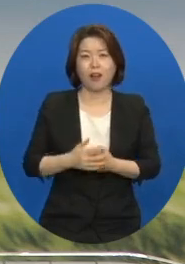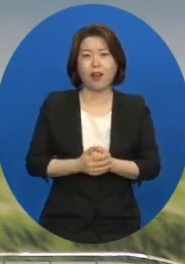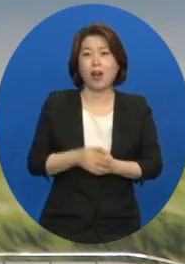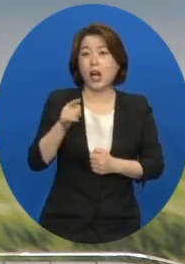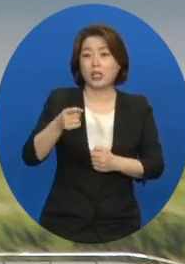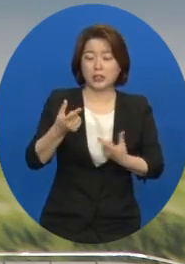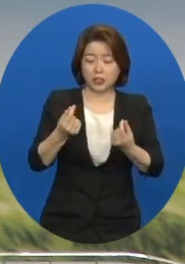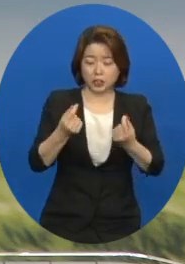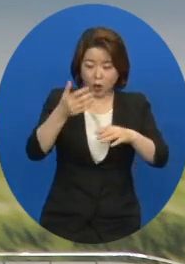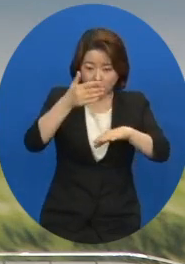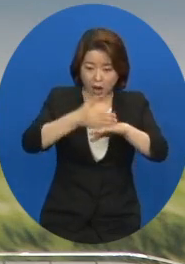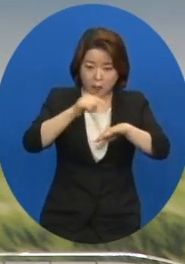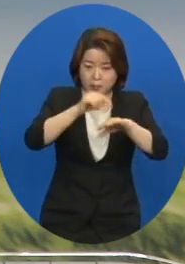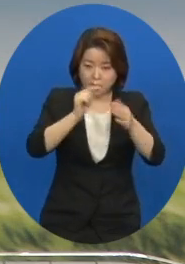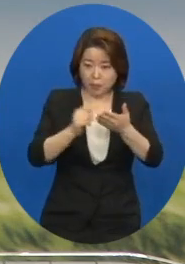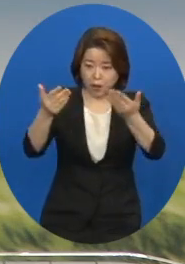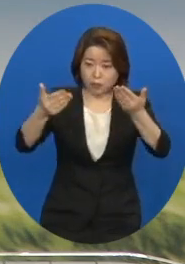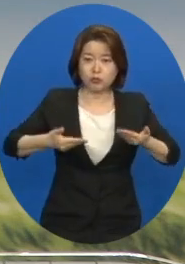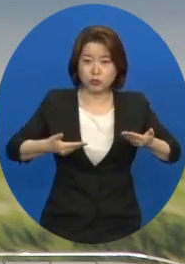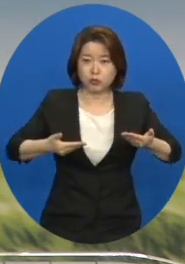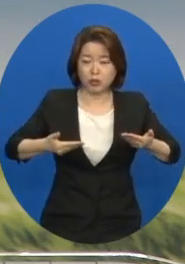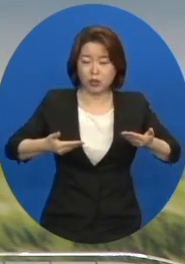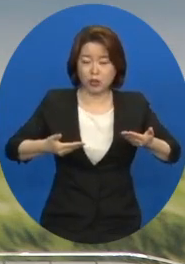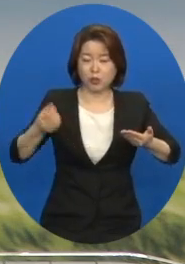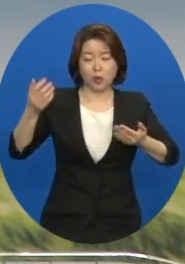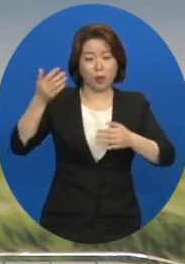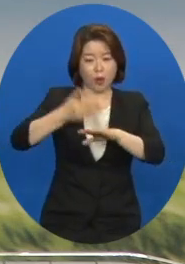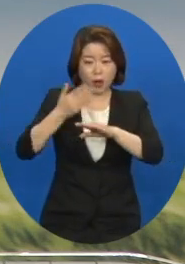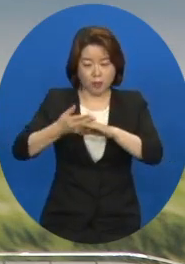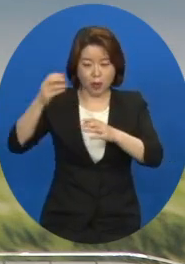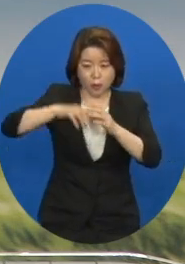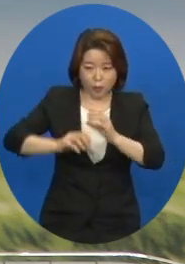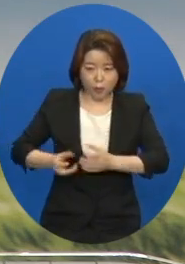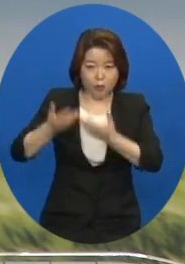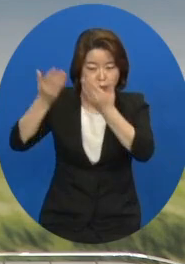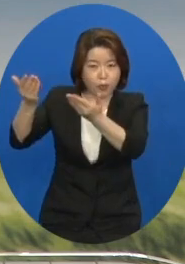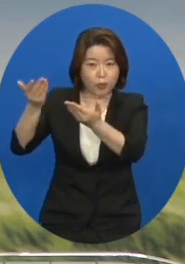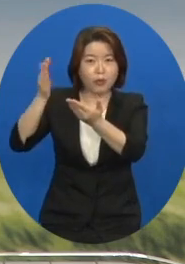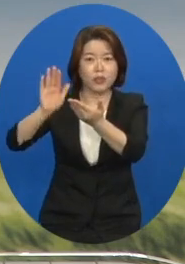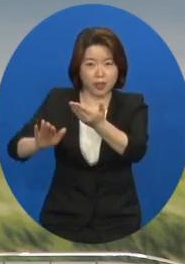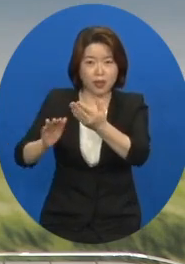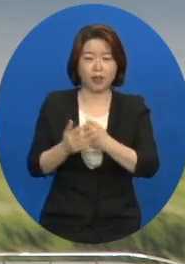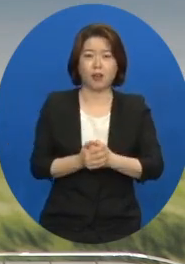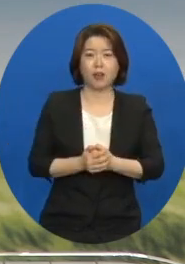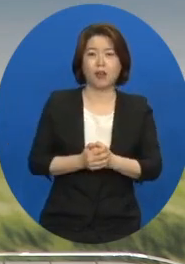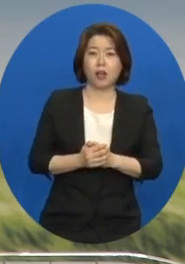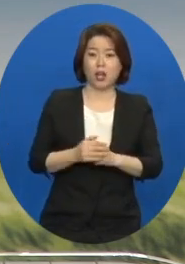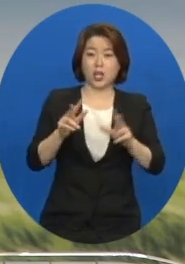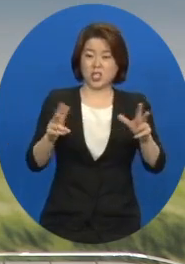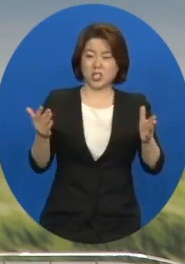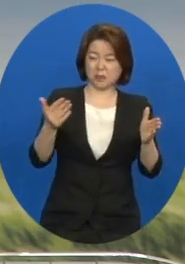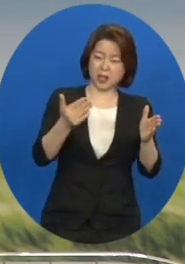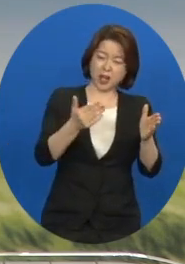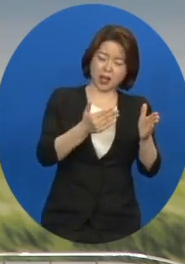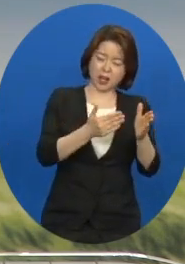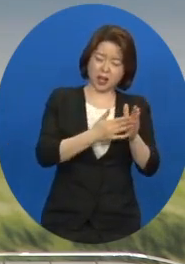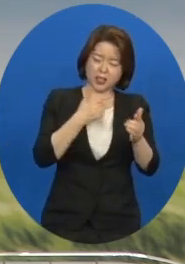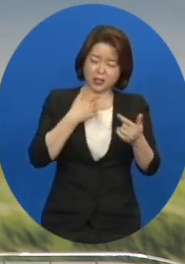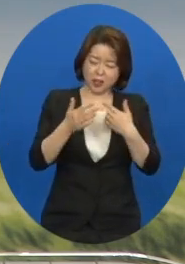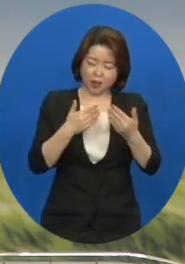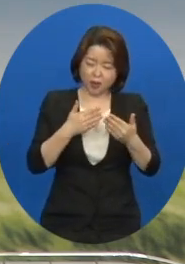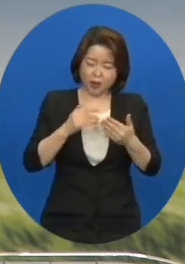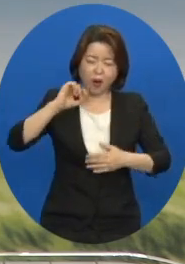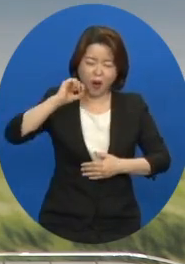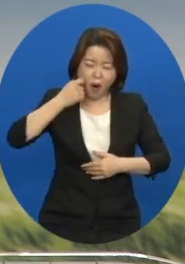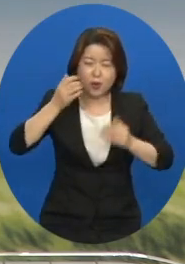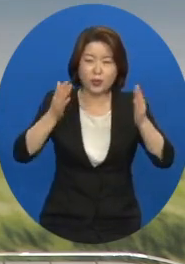그런 감사한 마음을 주시고 또 감사하게 하시고는 세상에 제가 지금까지 겪었던 가장 어려웠던